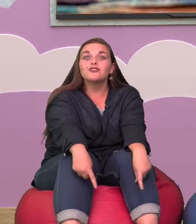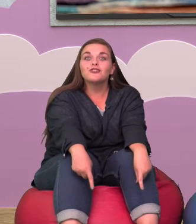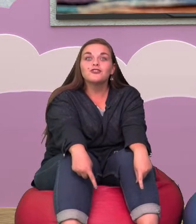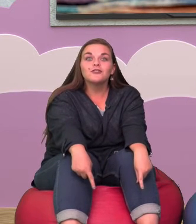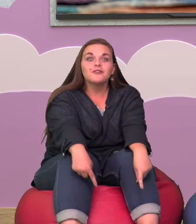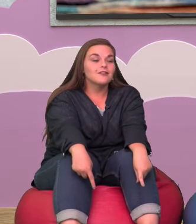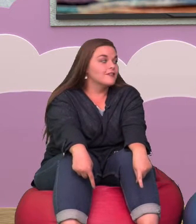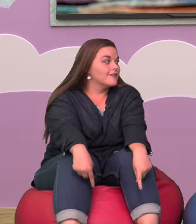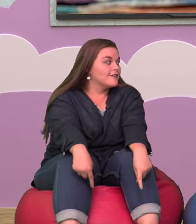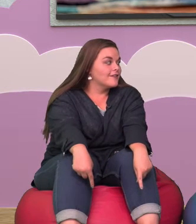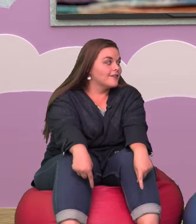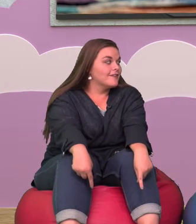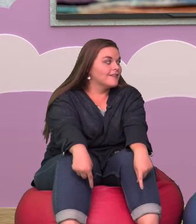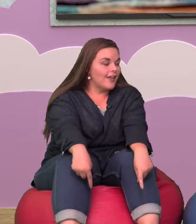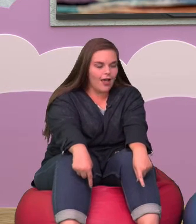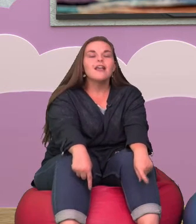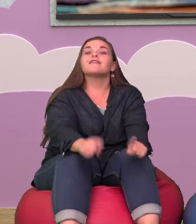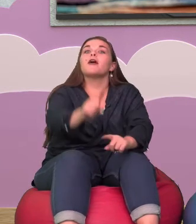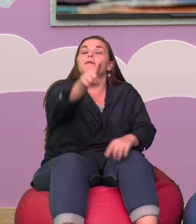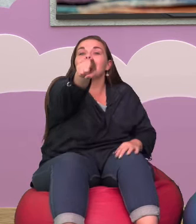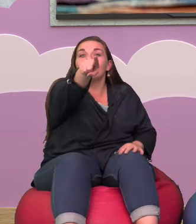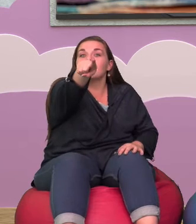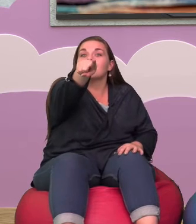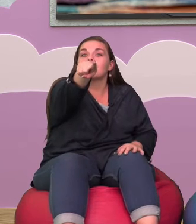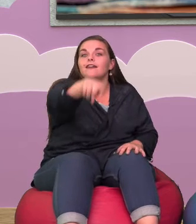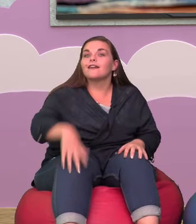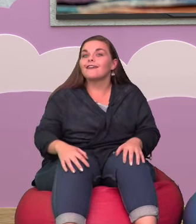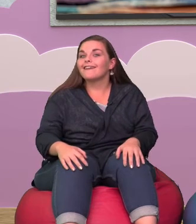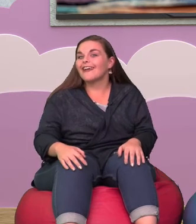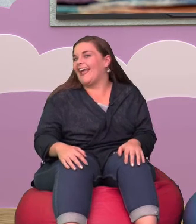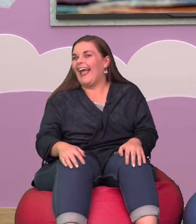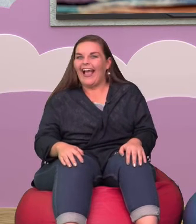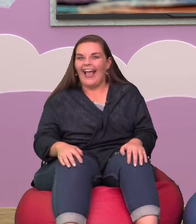Pantoffels. Boots. Ja, slaapklere.